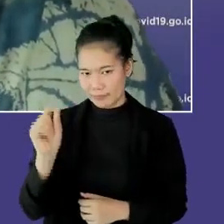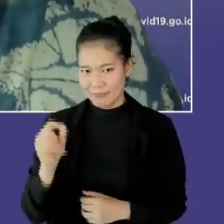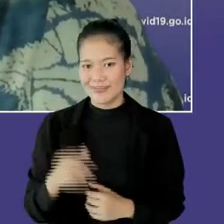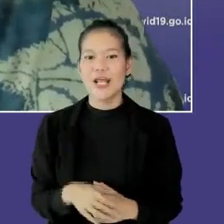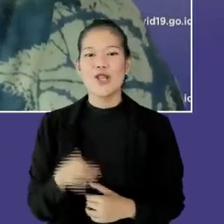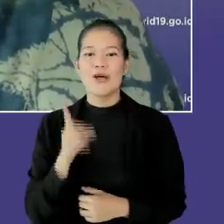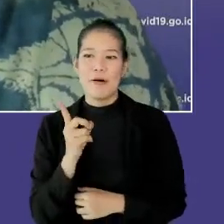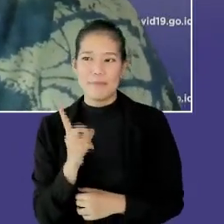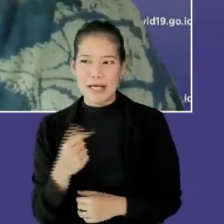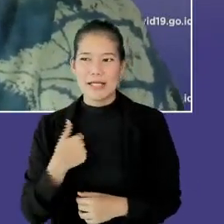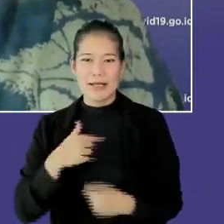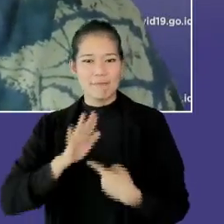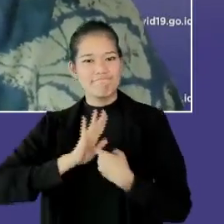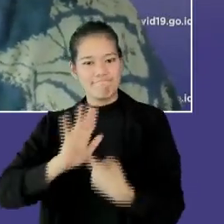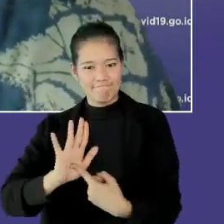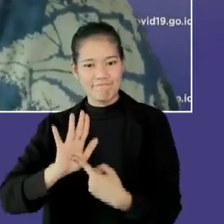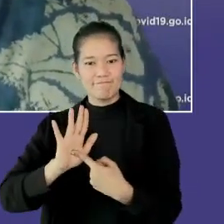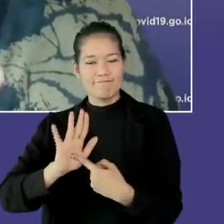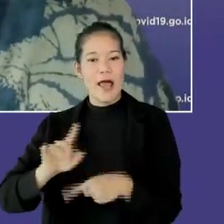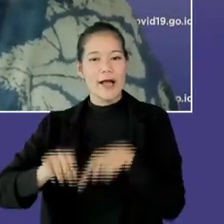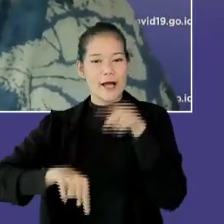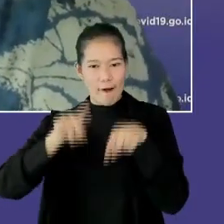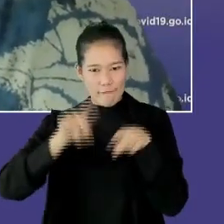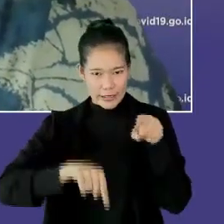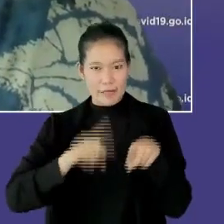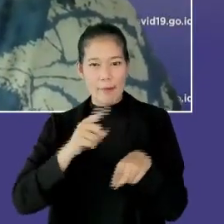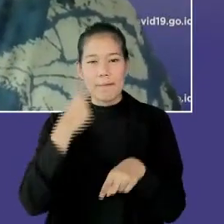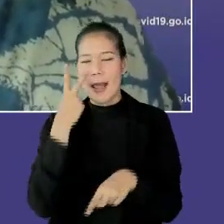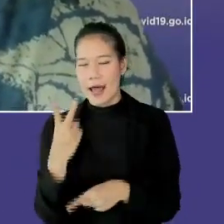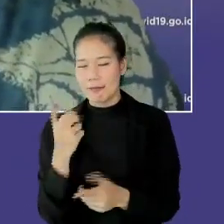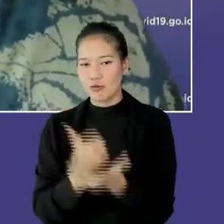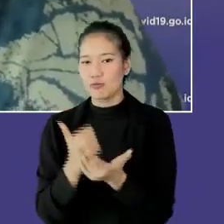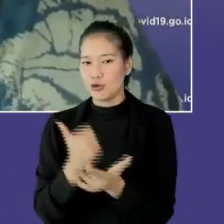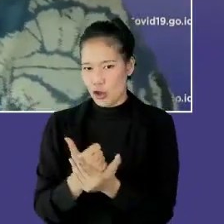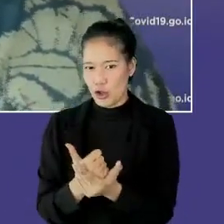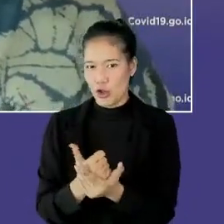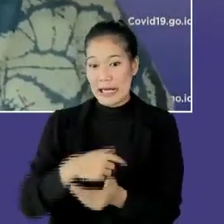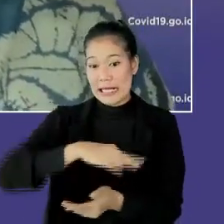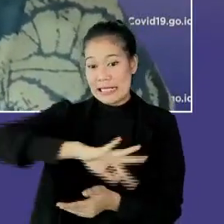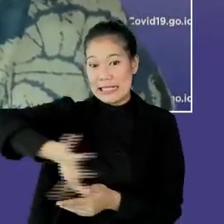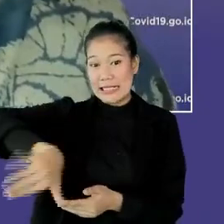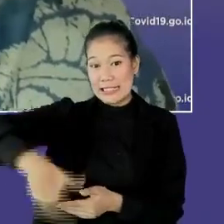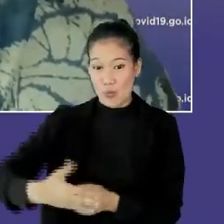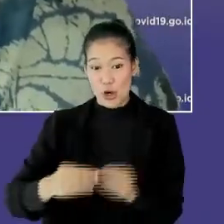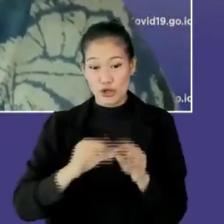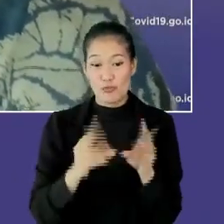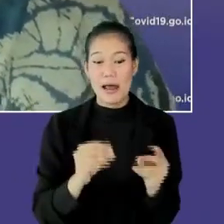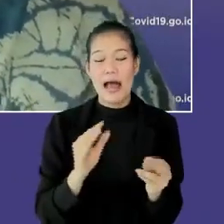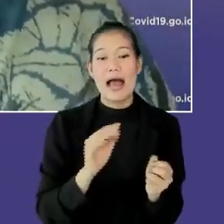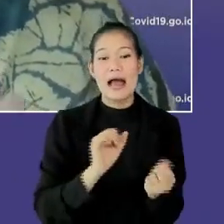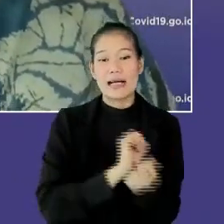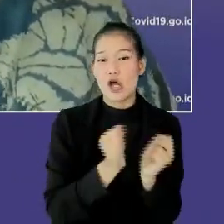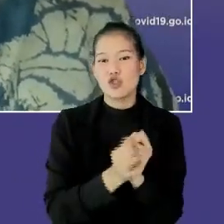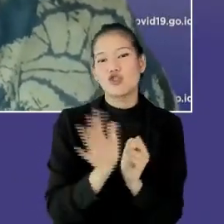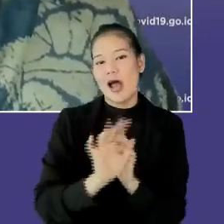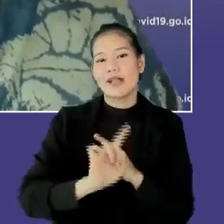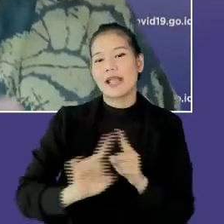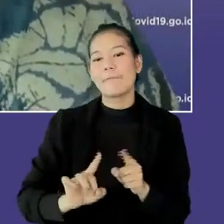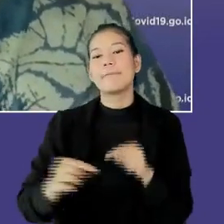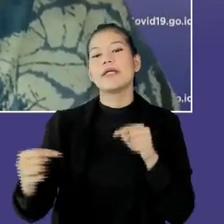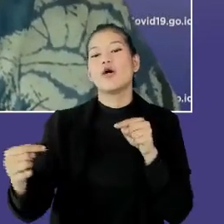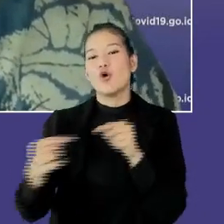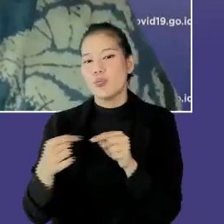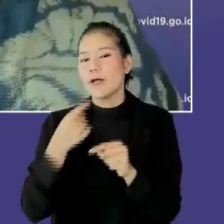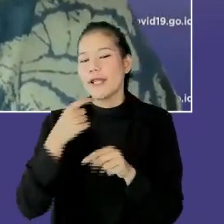Jadi itu kenapa saya tetap ngeluarin grafik yang ini, agar kita sama-sama melihat juga, nggak semuanya berdasarkan jumlah kasus, tapi juga ketersediaan tempat tidur,